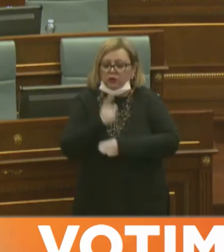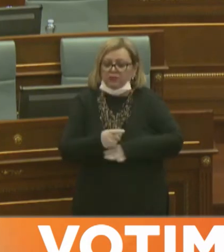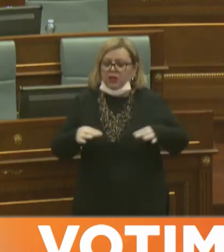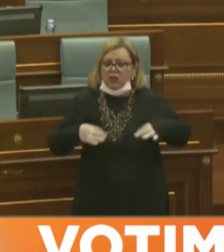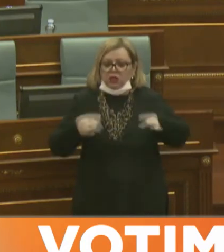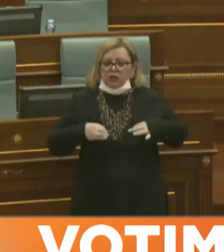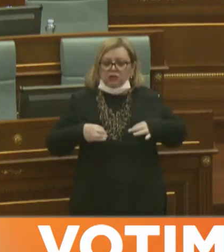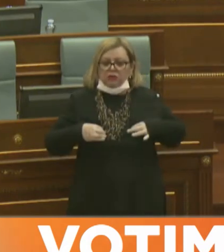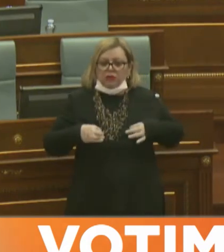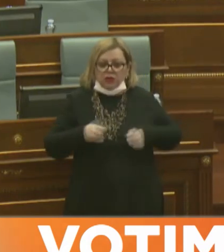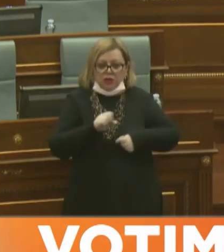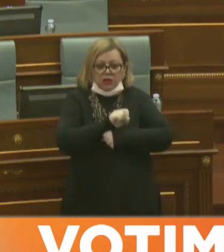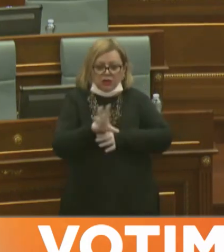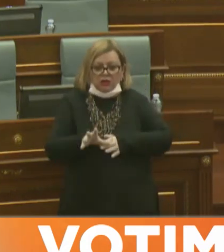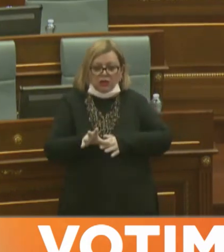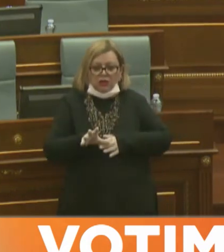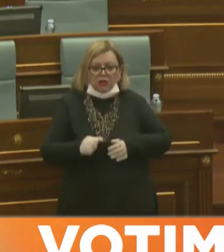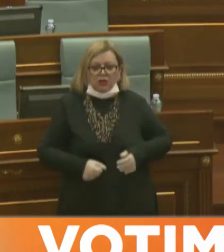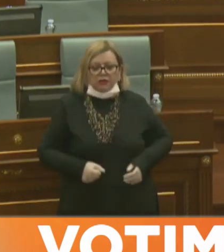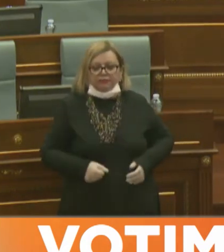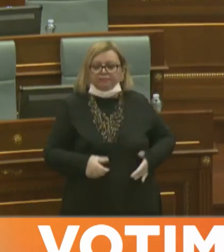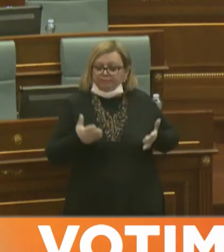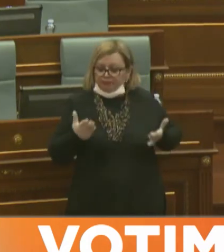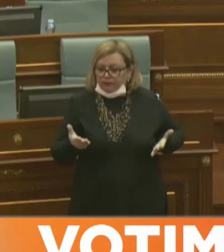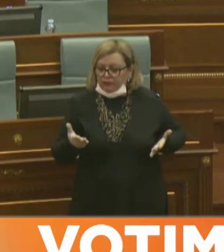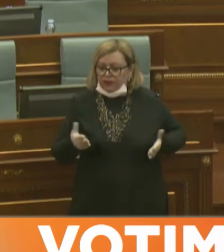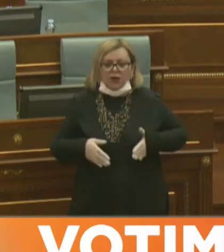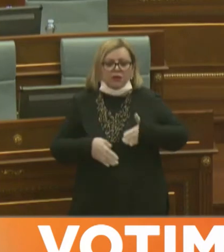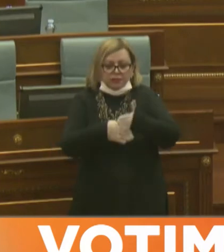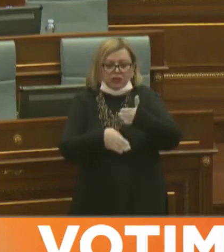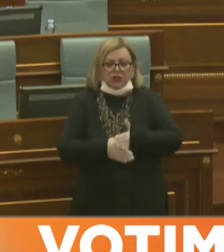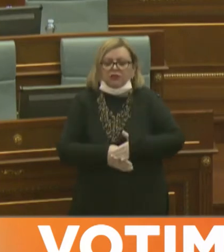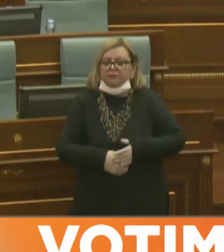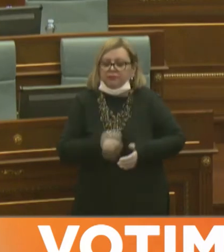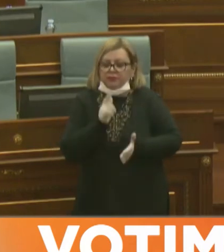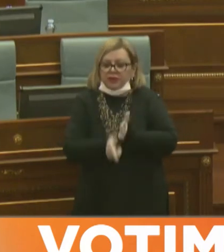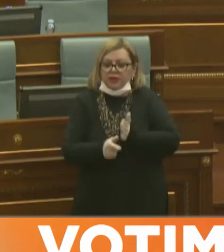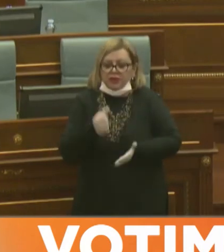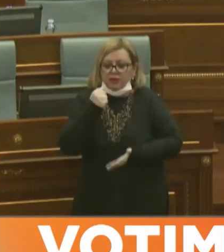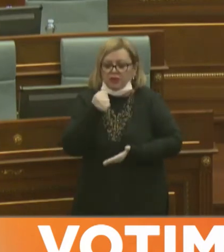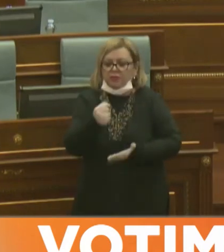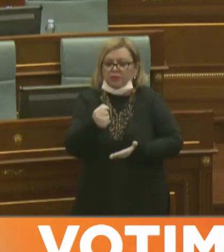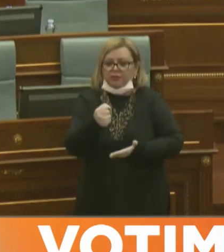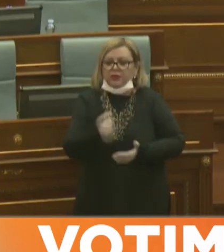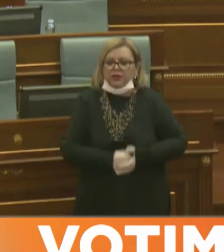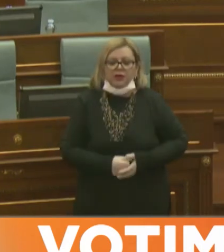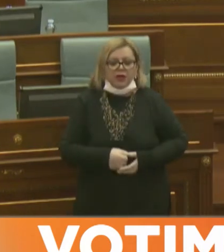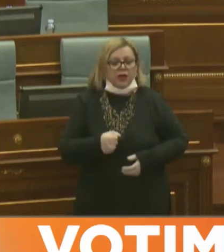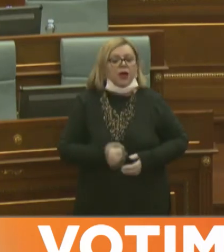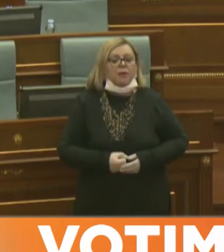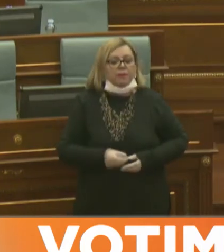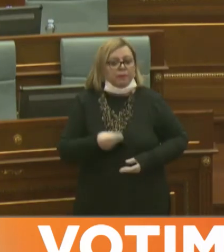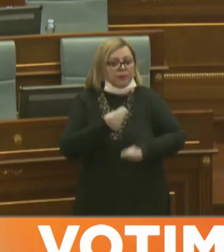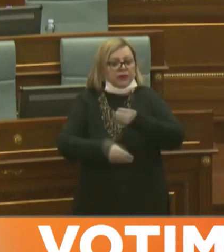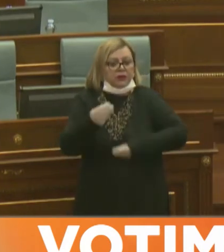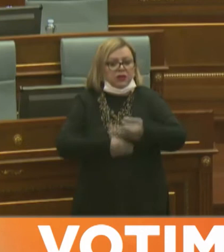për hapja e virusit. Krahas kësaj, do të ofrohet mbështetje menjëhershme financiare për biznese për të